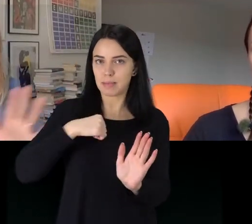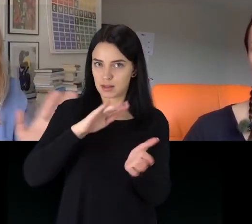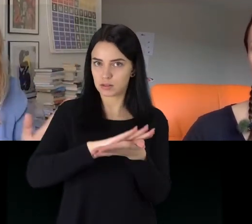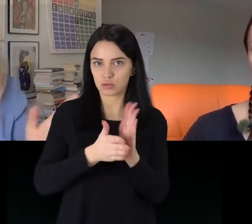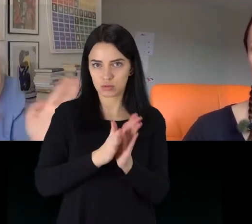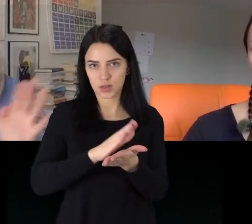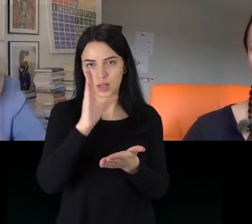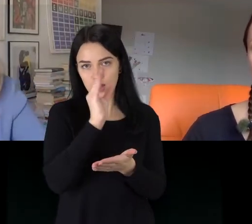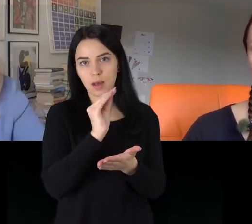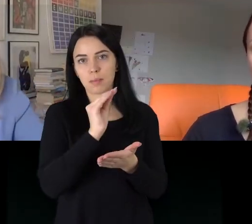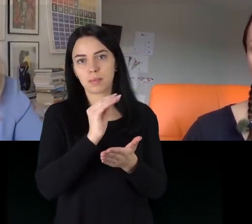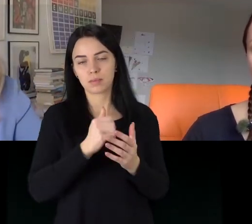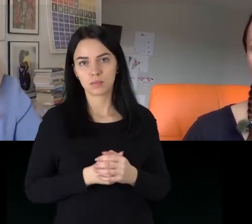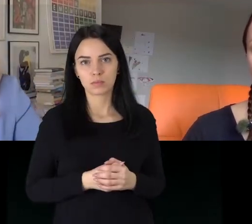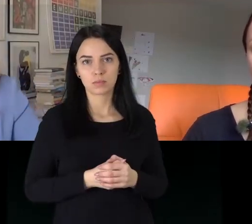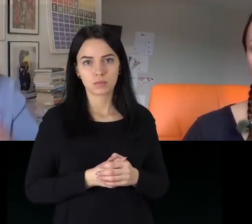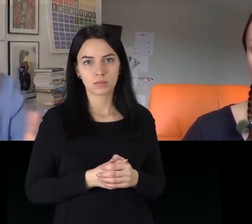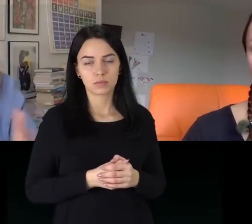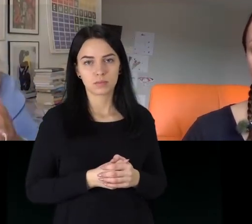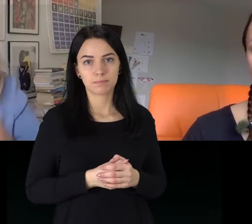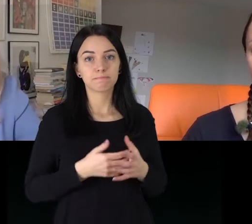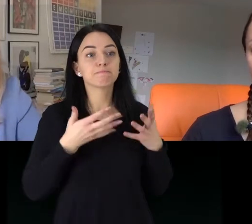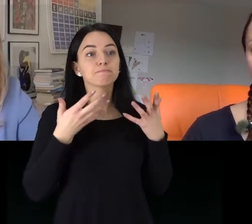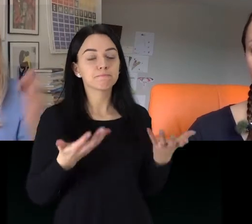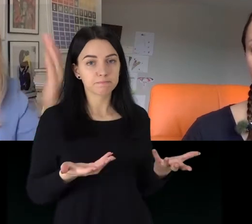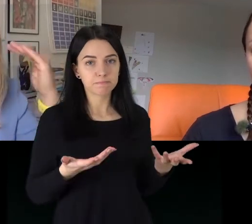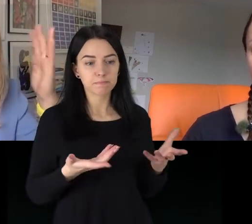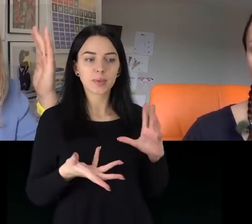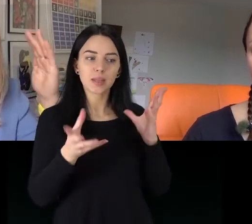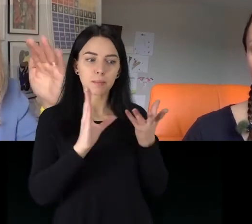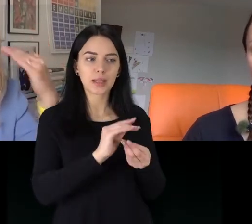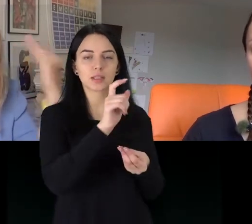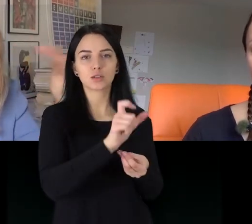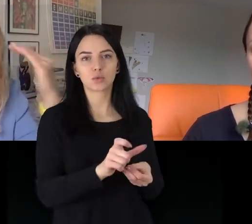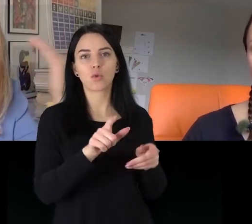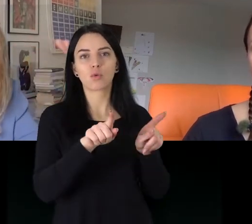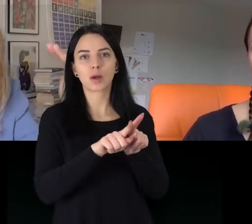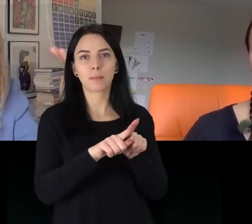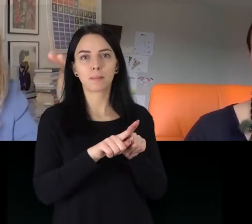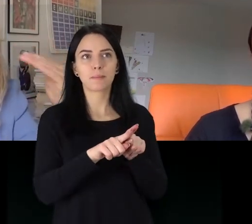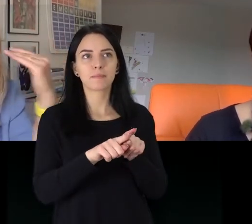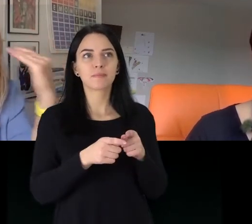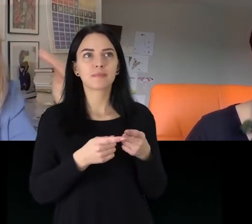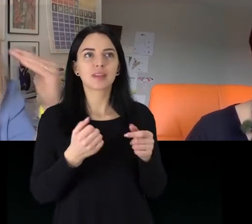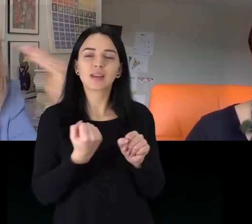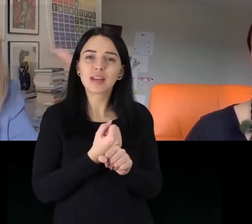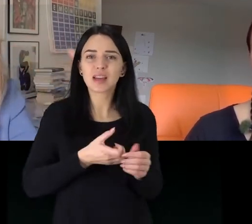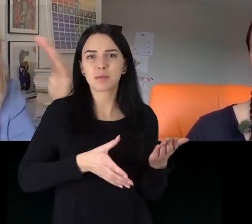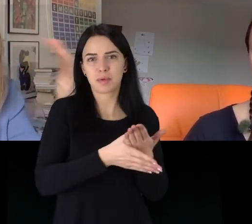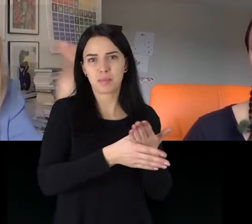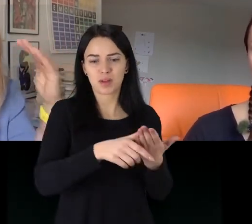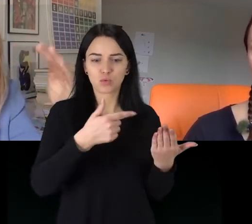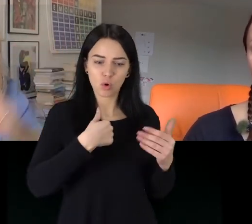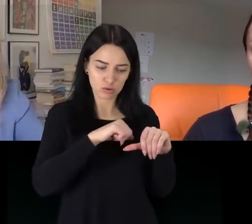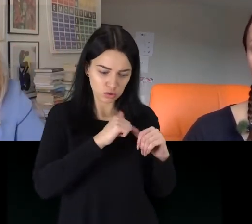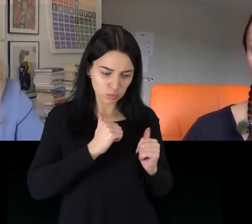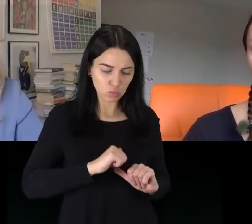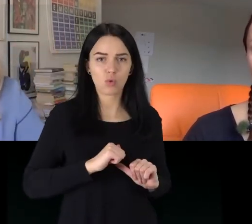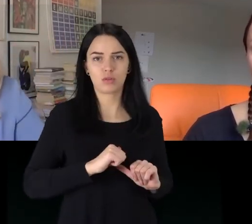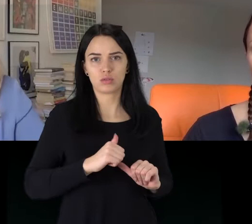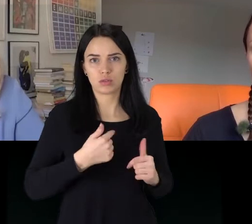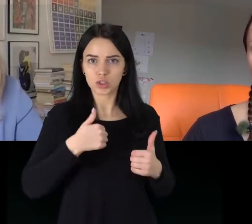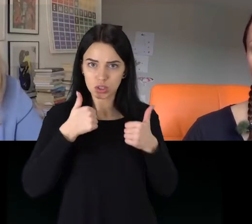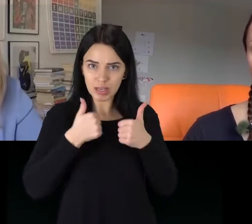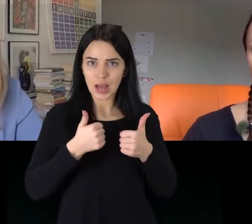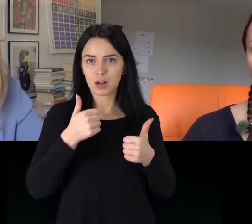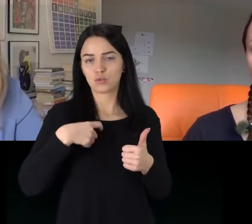Nu, tokių, jeigu ten nori kas. Bet tai va, tai, bet šiaip žmogui įsijungia, kad kaip aš nepadėsiu, taigi aš geras žmogus, kaip aš nepadėsiu.